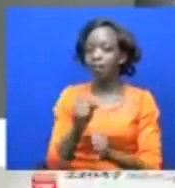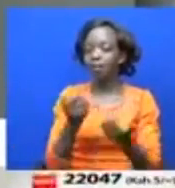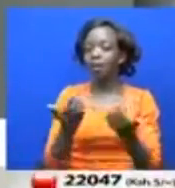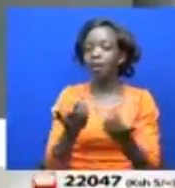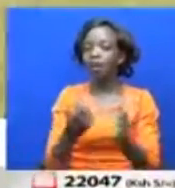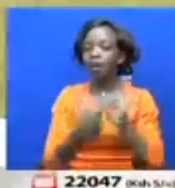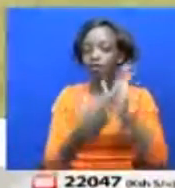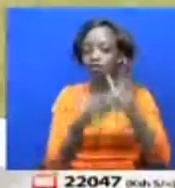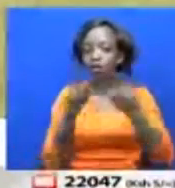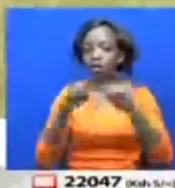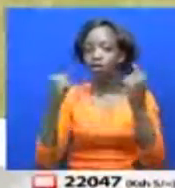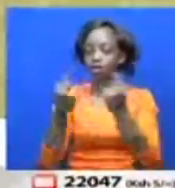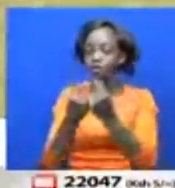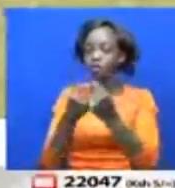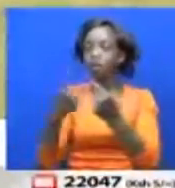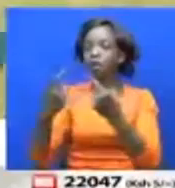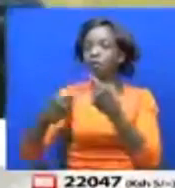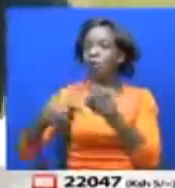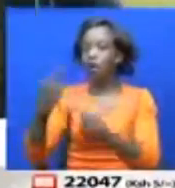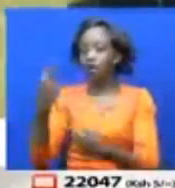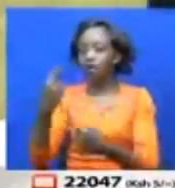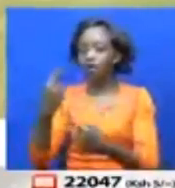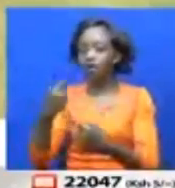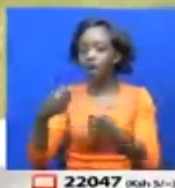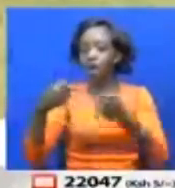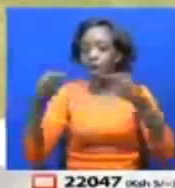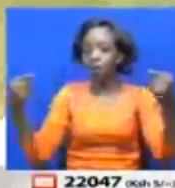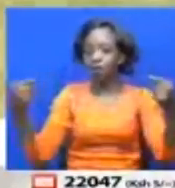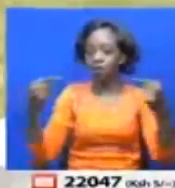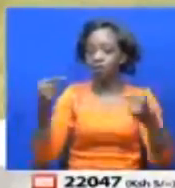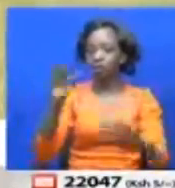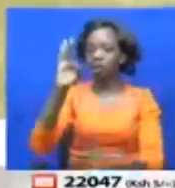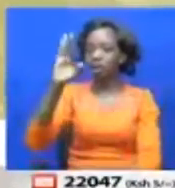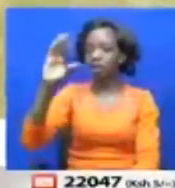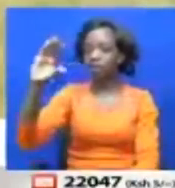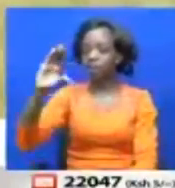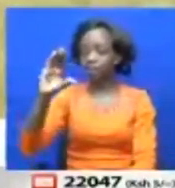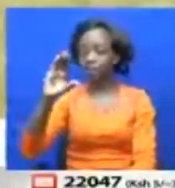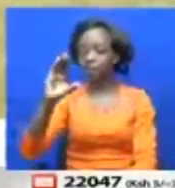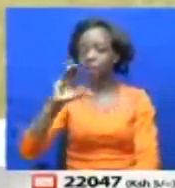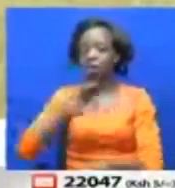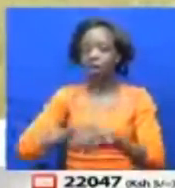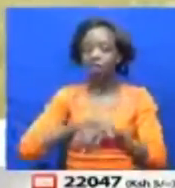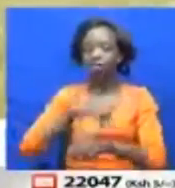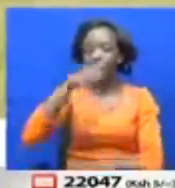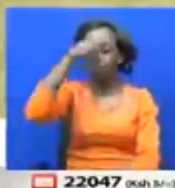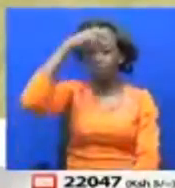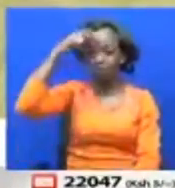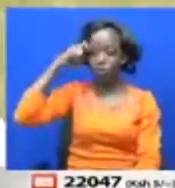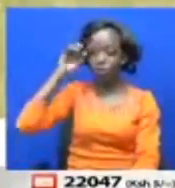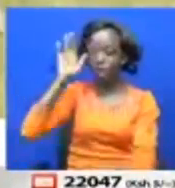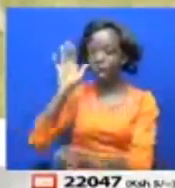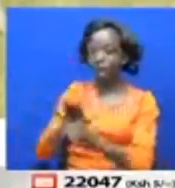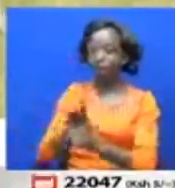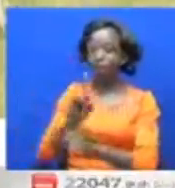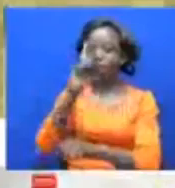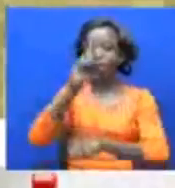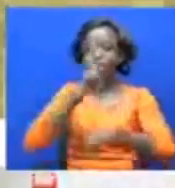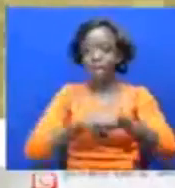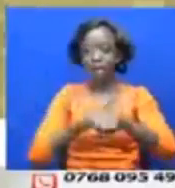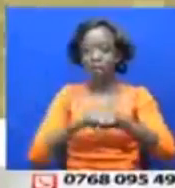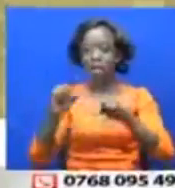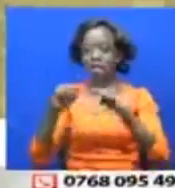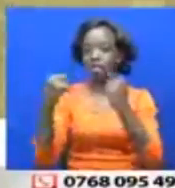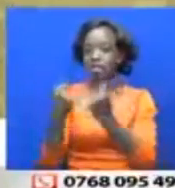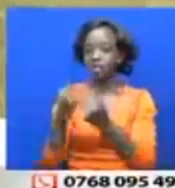kuiweka timu hiyo kifua mbele na wapinzani wao Mkuyu FC wakitokwa na kijesho kikali. Ikiwa mara ya kwanza kwa kikosi cha chuo